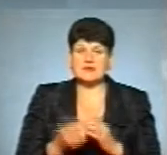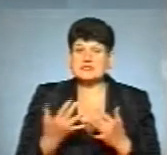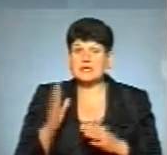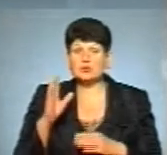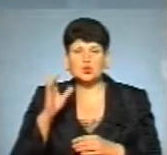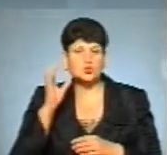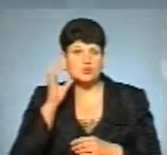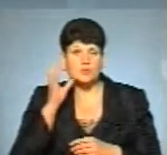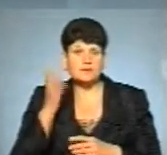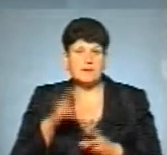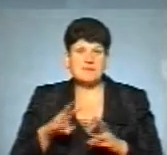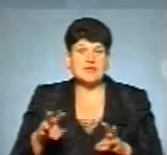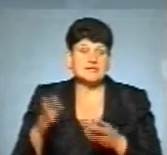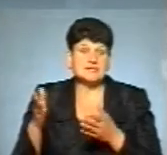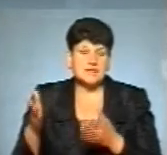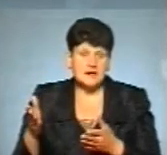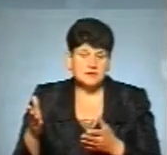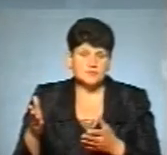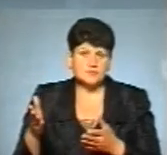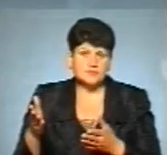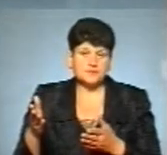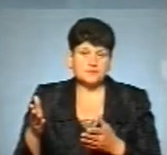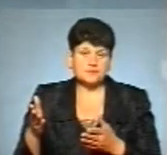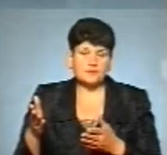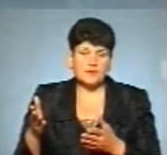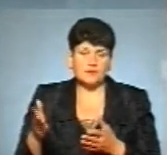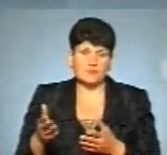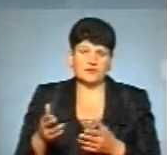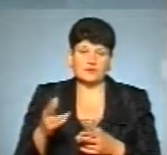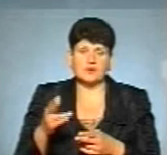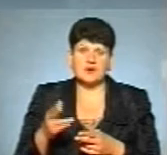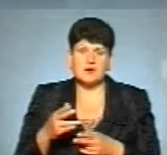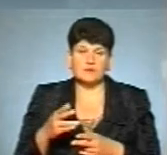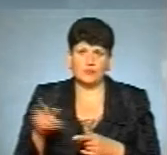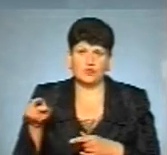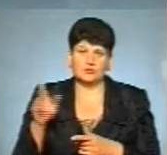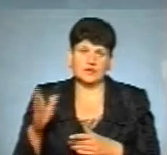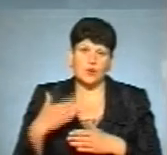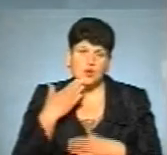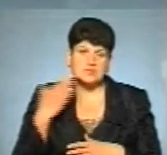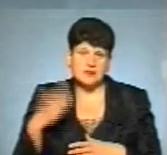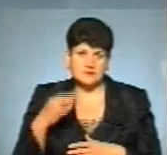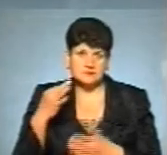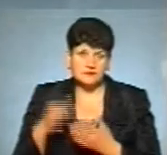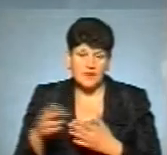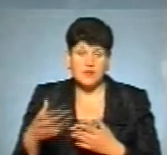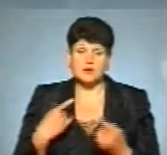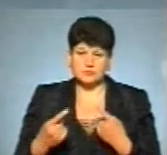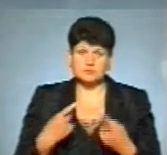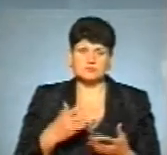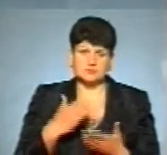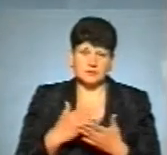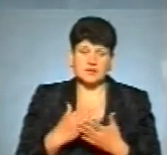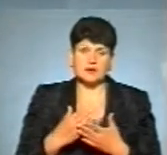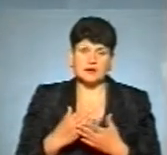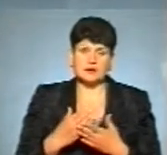прислухатися там міністерство, яке буде за це якби крайнім останнім дзвіночком, але такі розмови ведуться, поселення